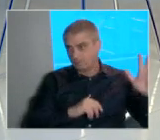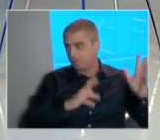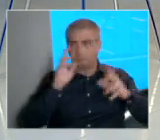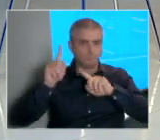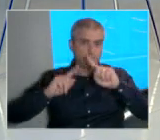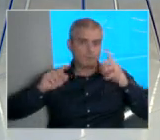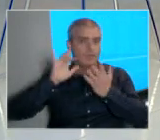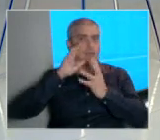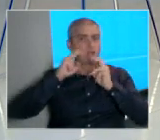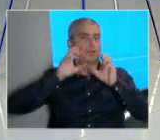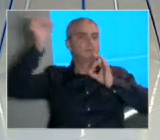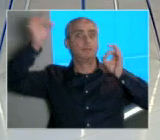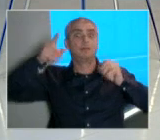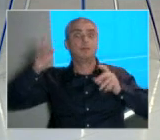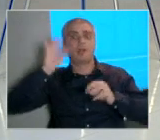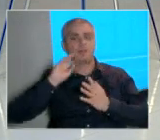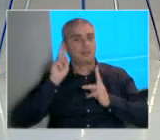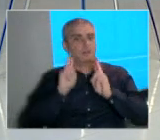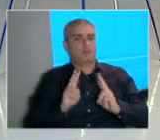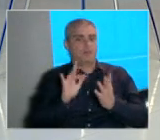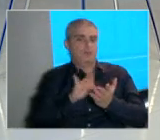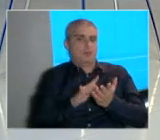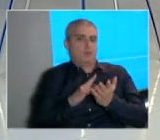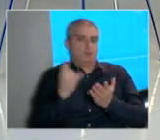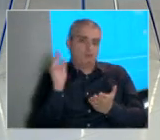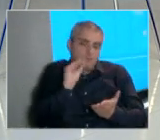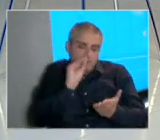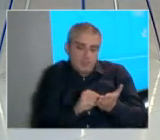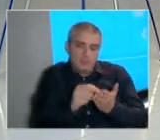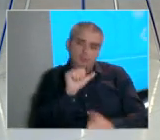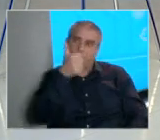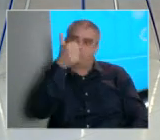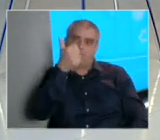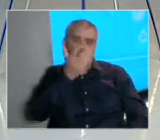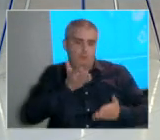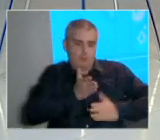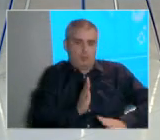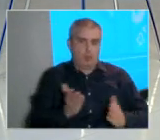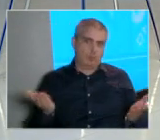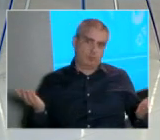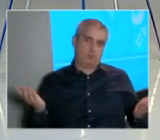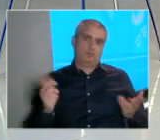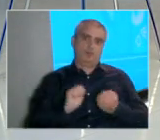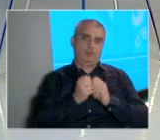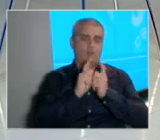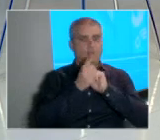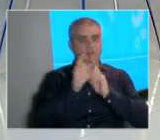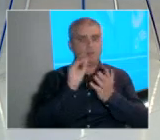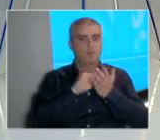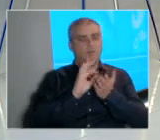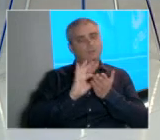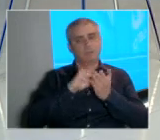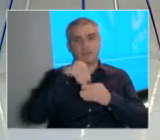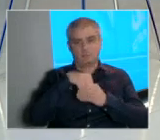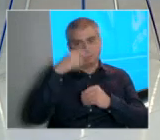וכל מיני ערי פריפריה, הם עדיין תקועים במקום שבו הם נולדו למעשה, או לחילופין במקום שבו משרד